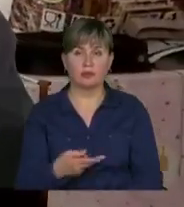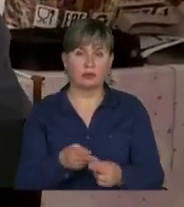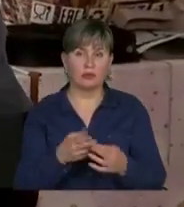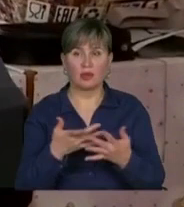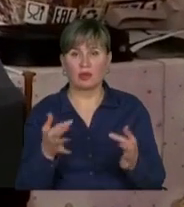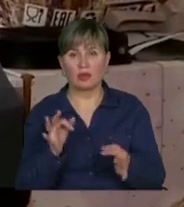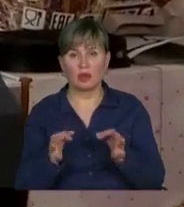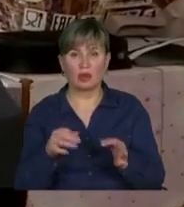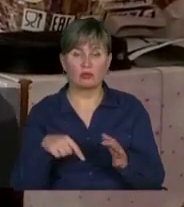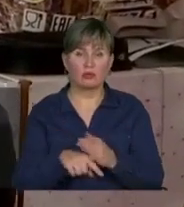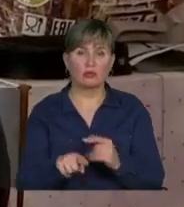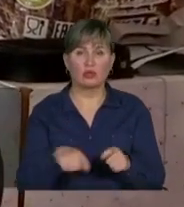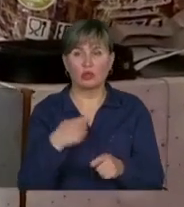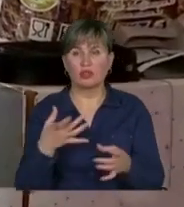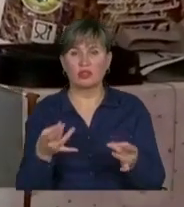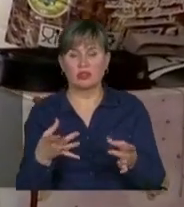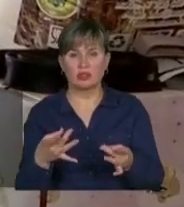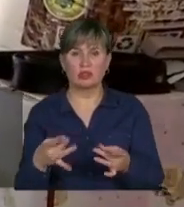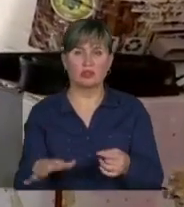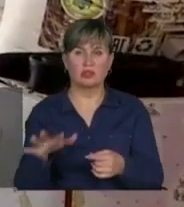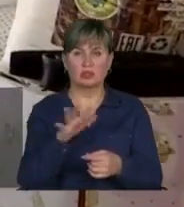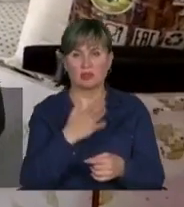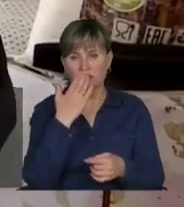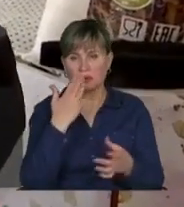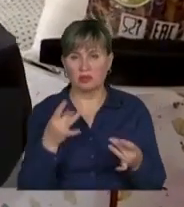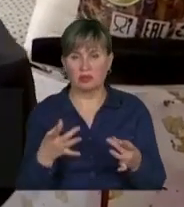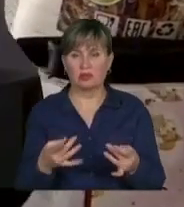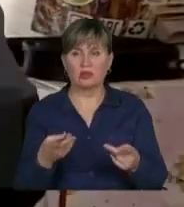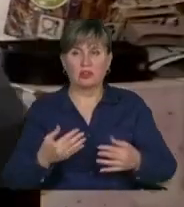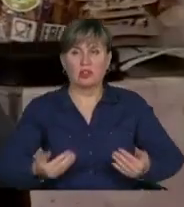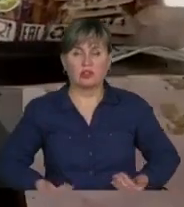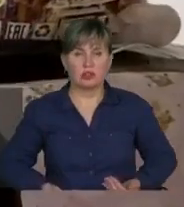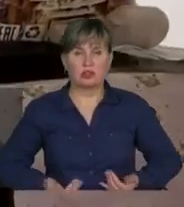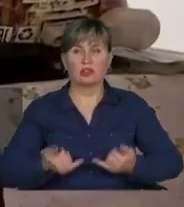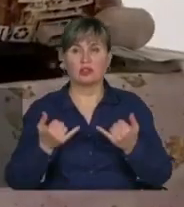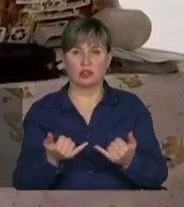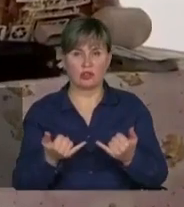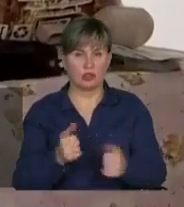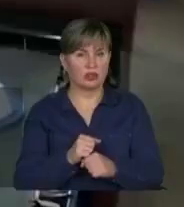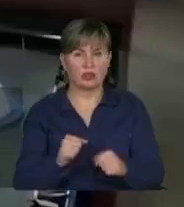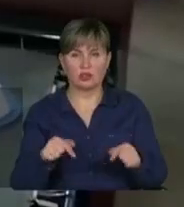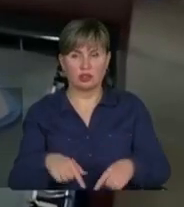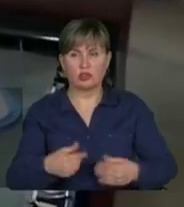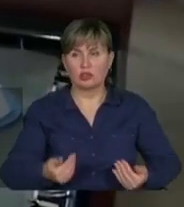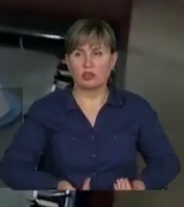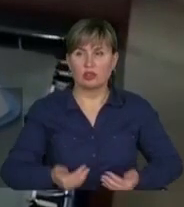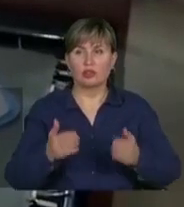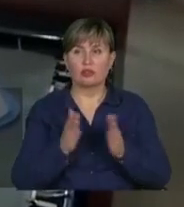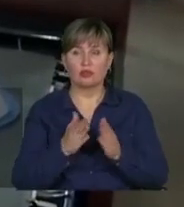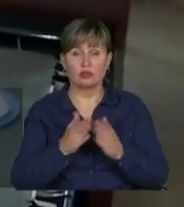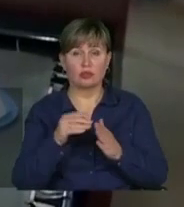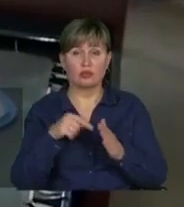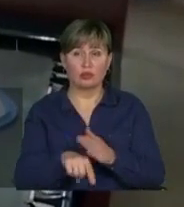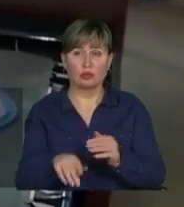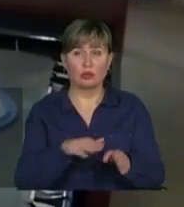нормы нарушены здесь, и то, что сырость, агрессивная среда, то, что ну, для жития здесь сейчас, например, ну, нельзя здесь жить. В доме Виталия